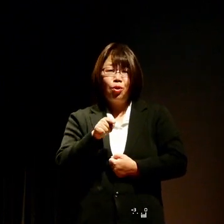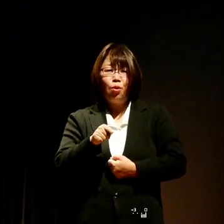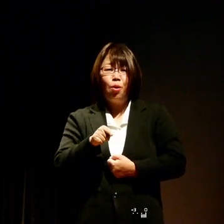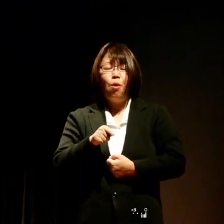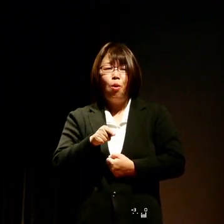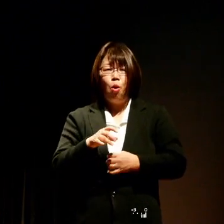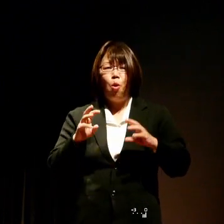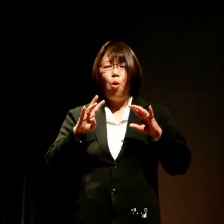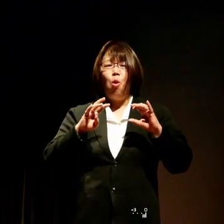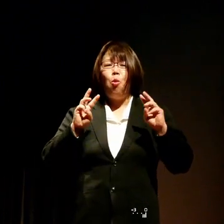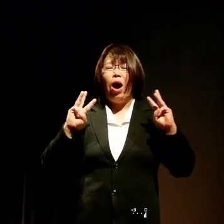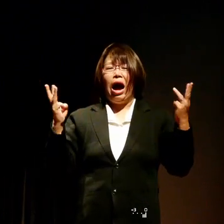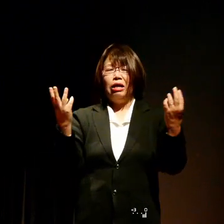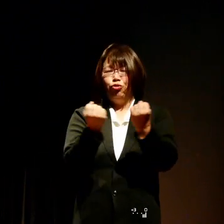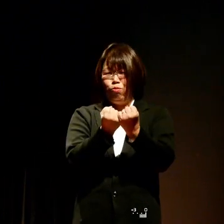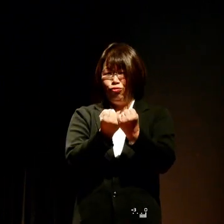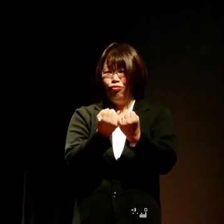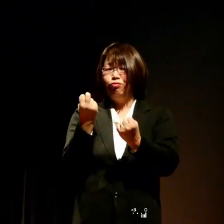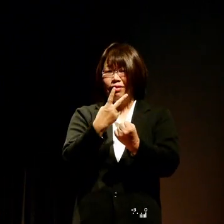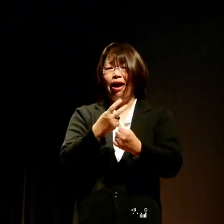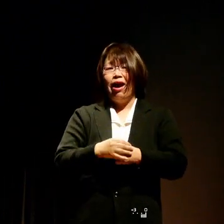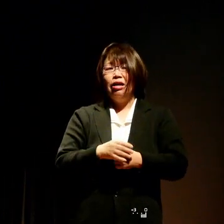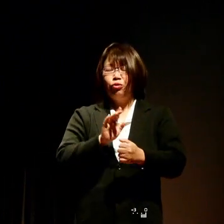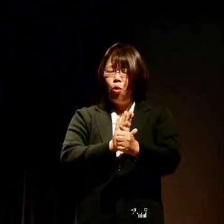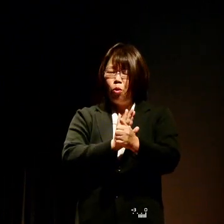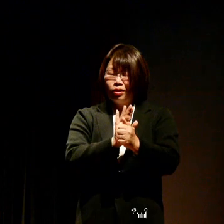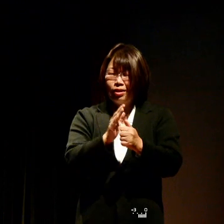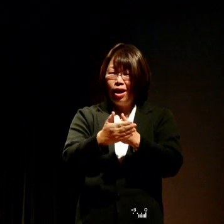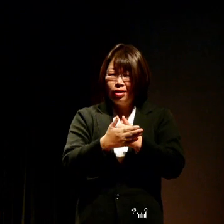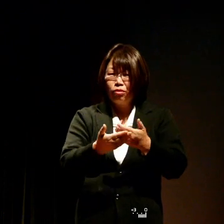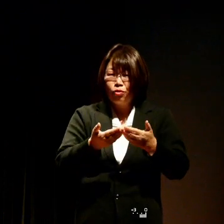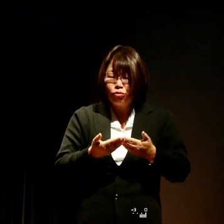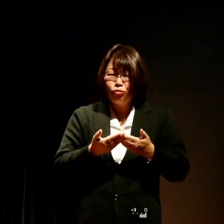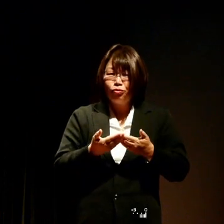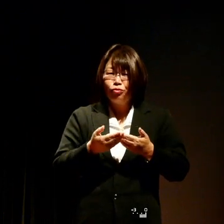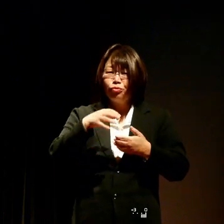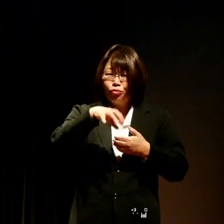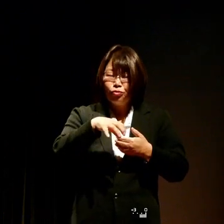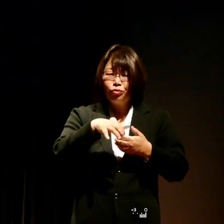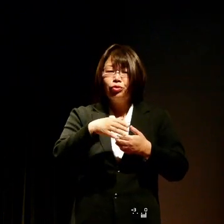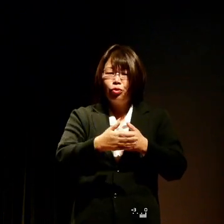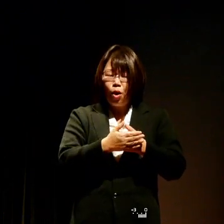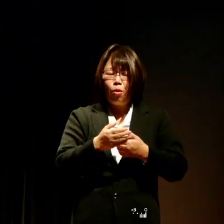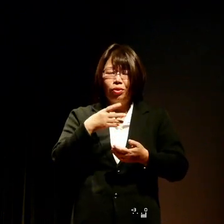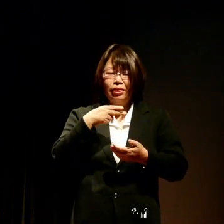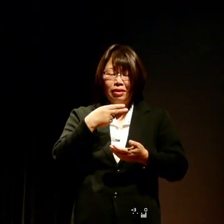ワークショップや、それを支えるアイテムや、それを支えるスイー